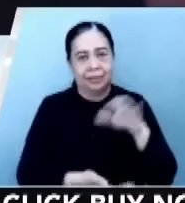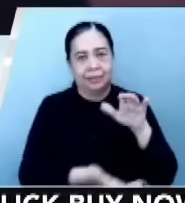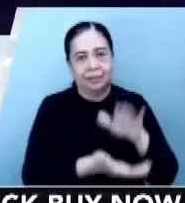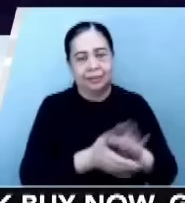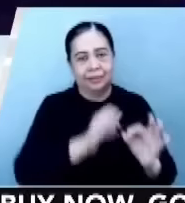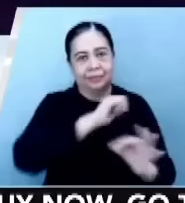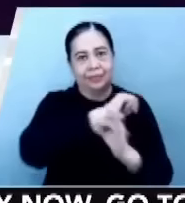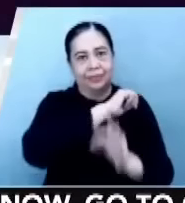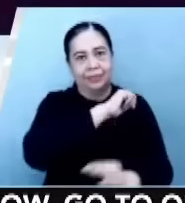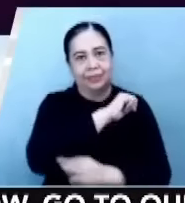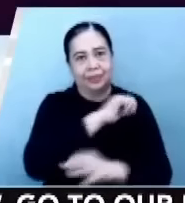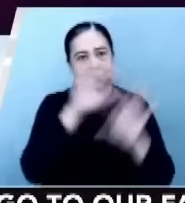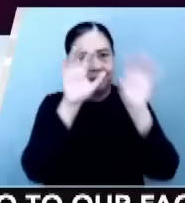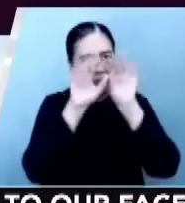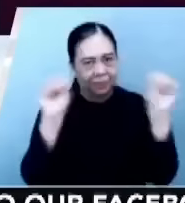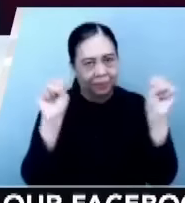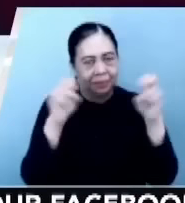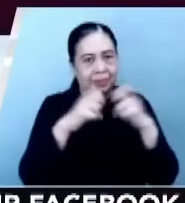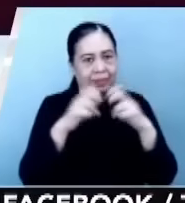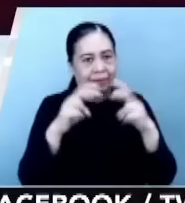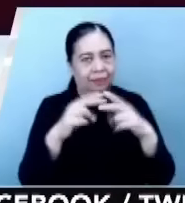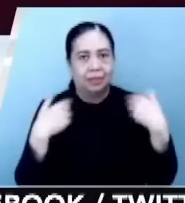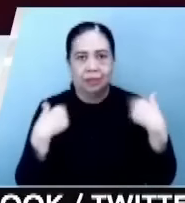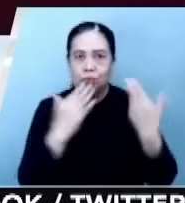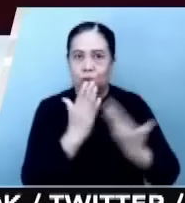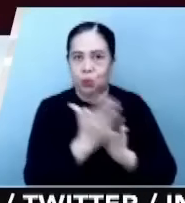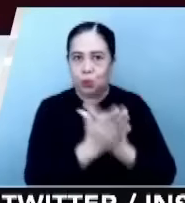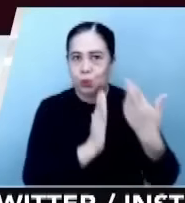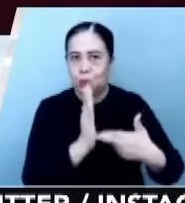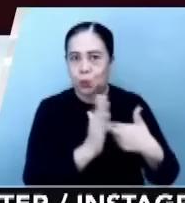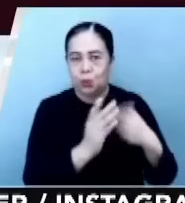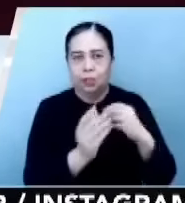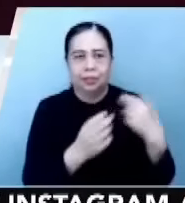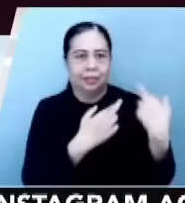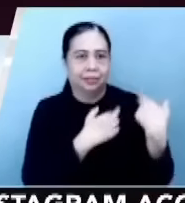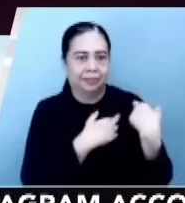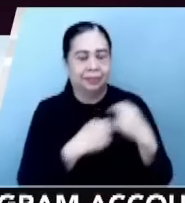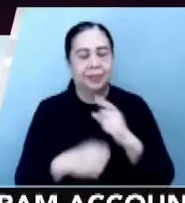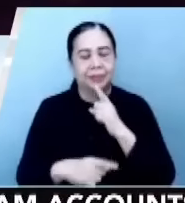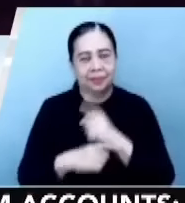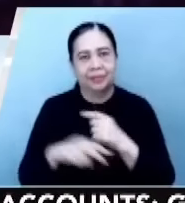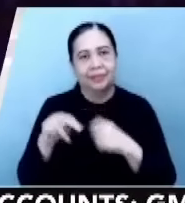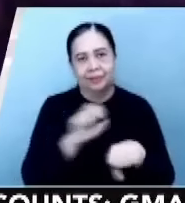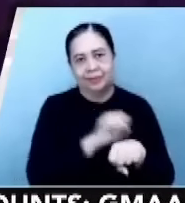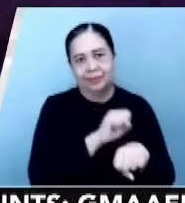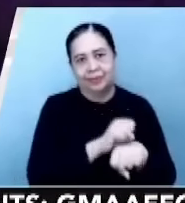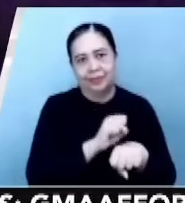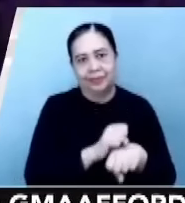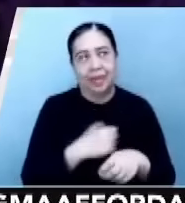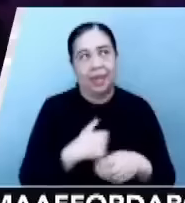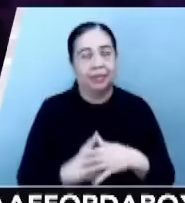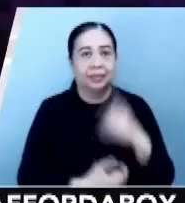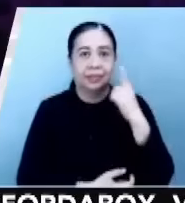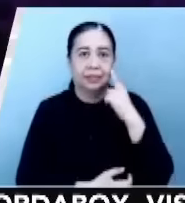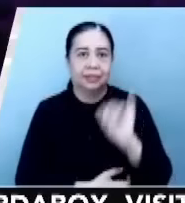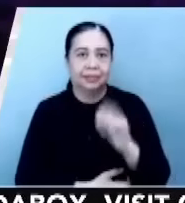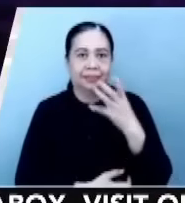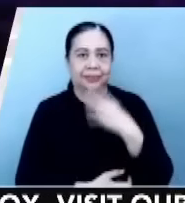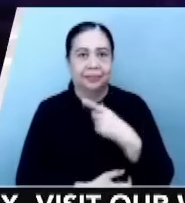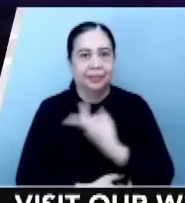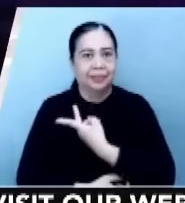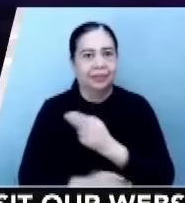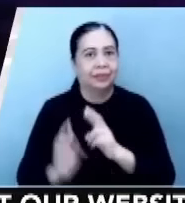President. Kahit may bagong role and responsibility. Definitely kailangan ko magtrabaho. And I think yun yung maganda sa relationship namin